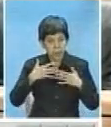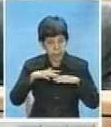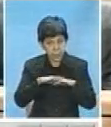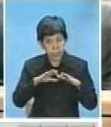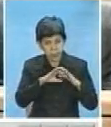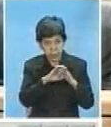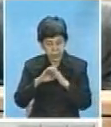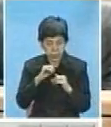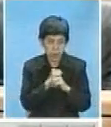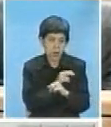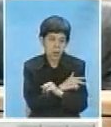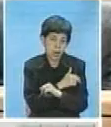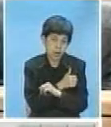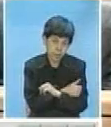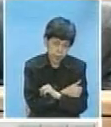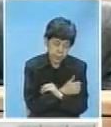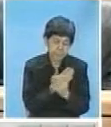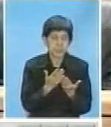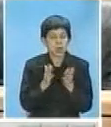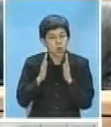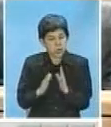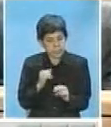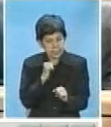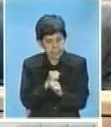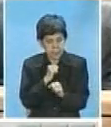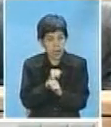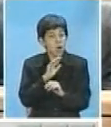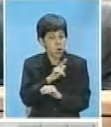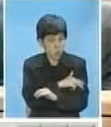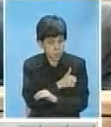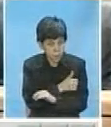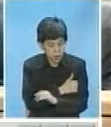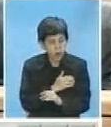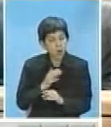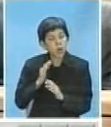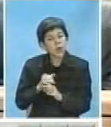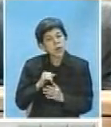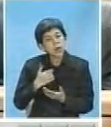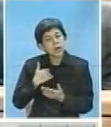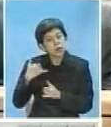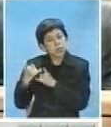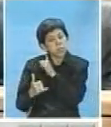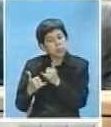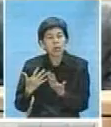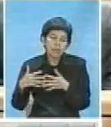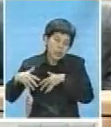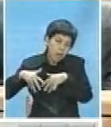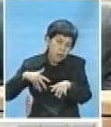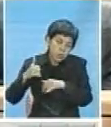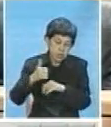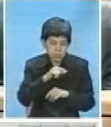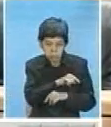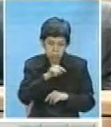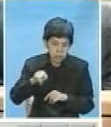ระหว่างแพทย์ระหว่างเจ้าหน้าที่ในโรงพยาบาลกับผู้มาใช้บริการเริ่มมีปฏิสั